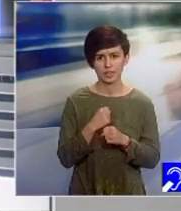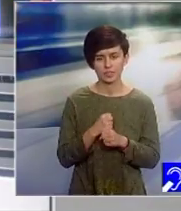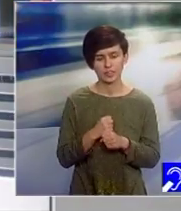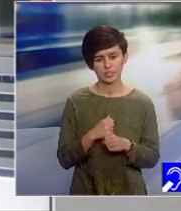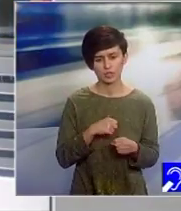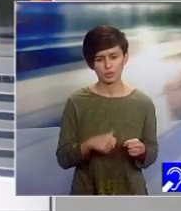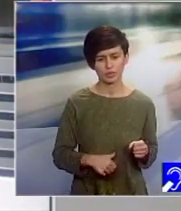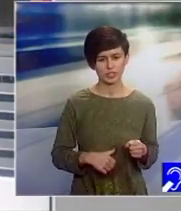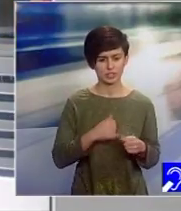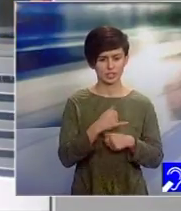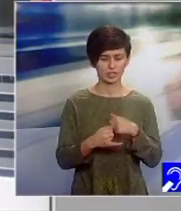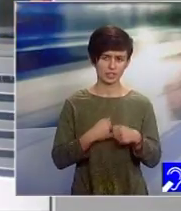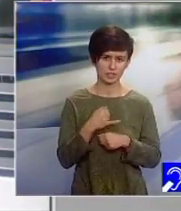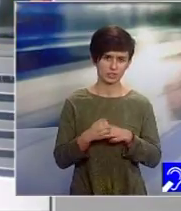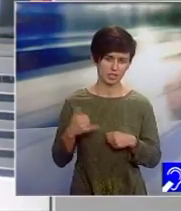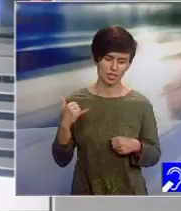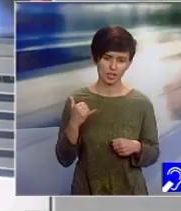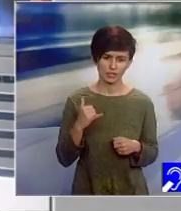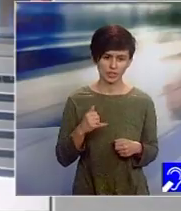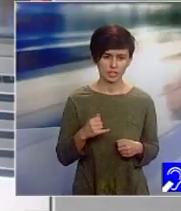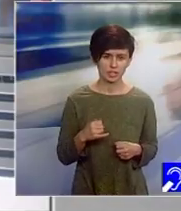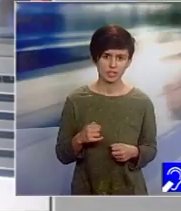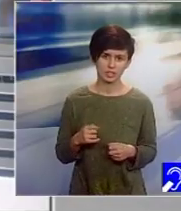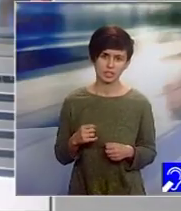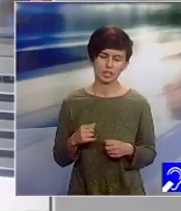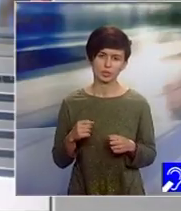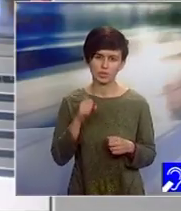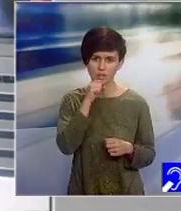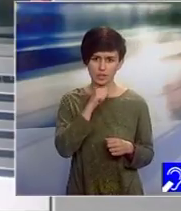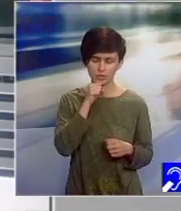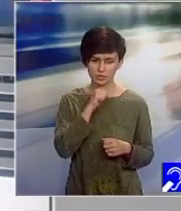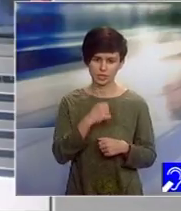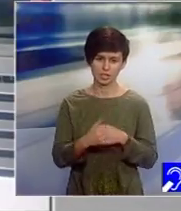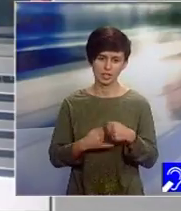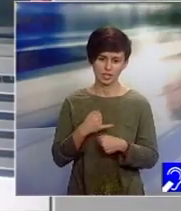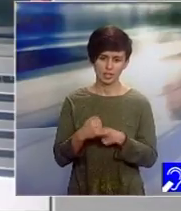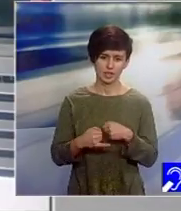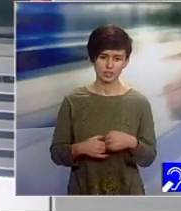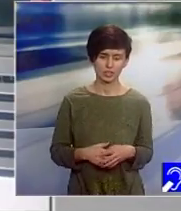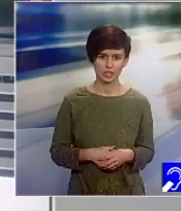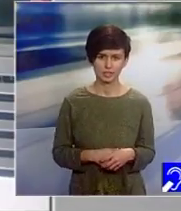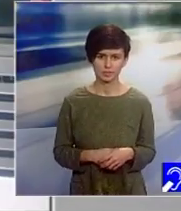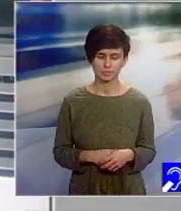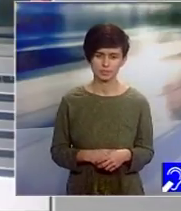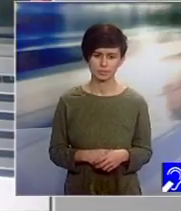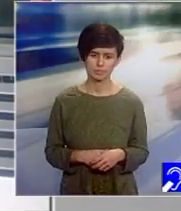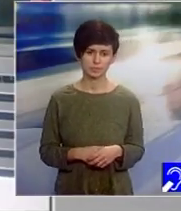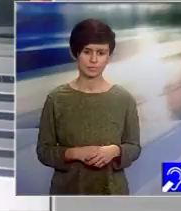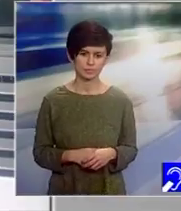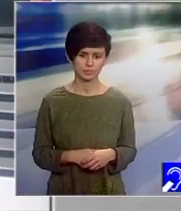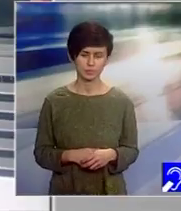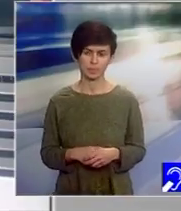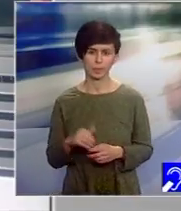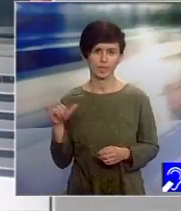internațională, tocmai s-a întors de la Metropolitan New York, unde a interpretat rolul Muzetei din Opera la Bohème. Deci cineva